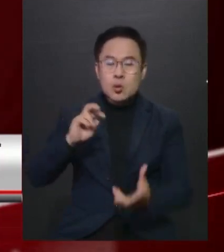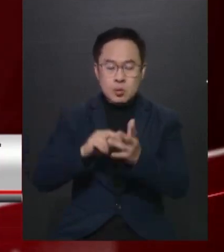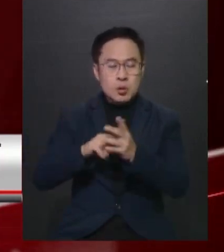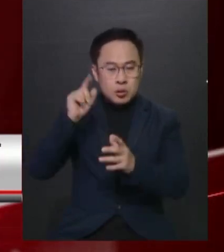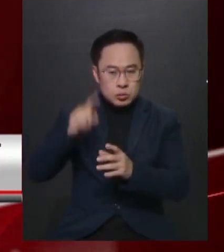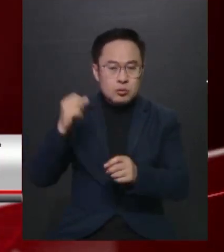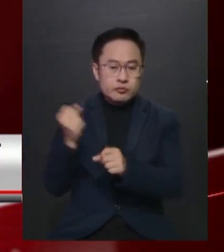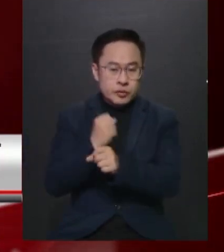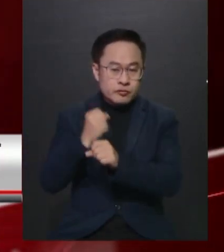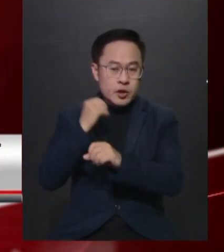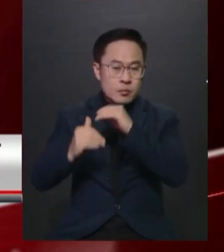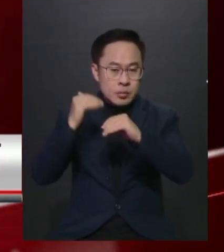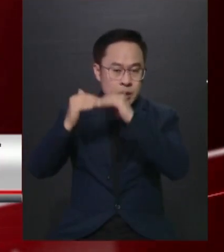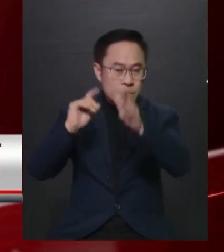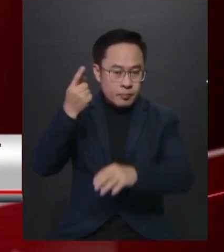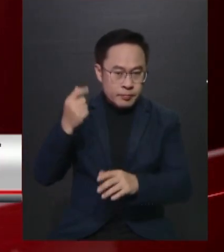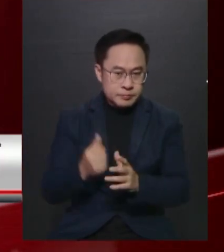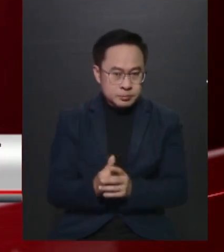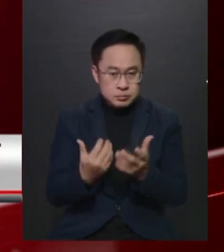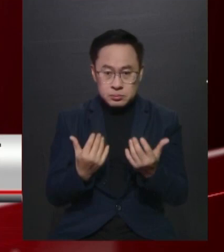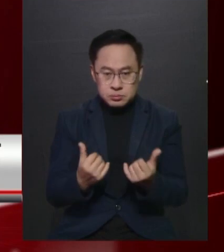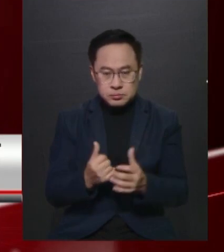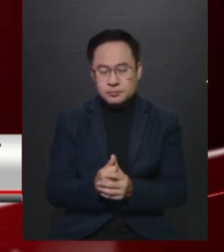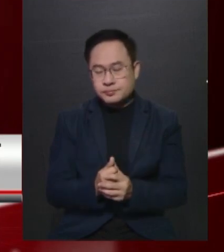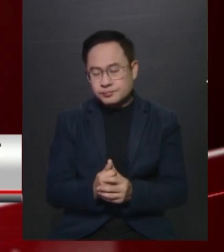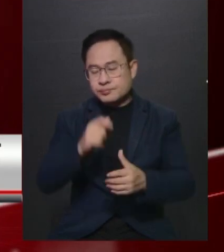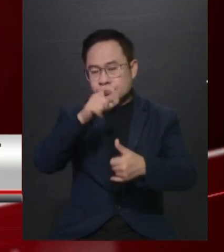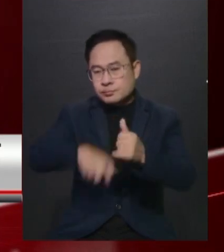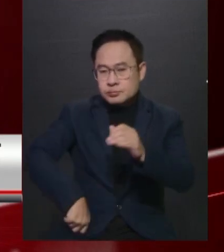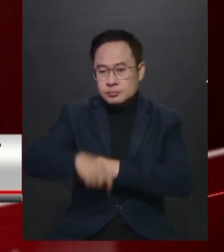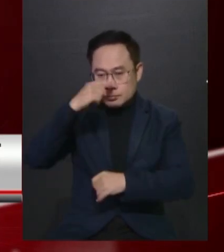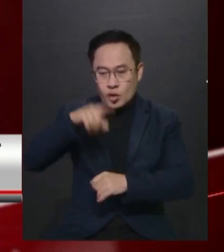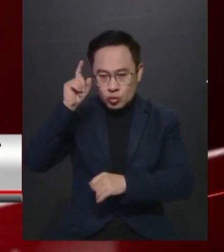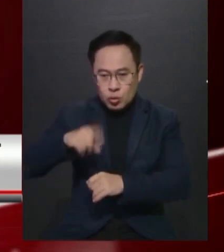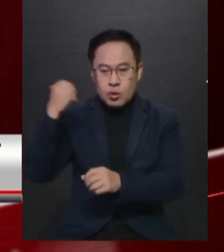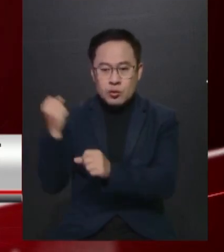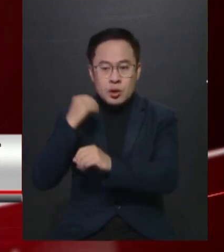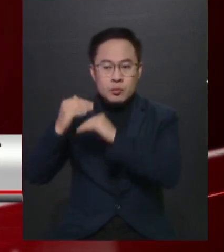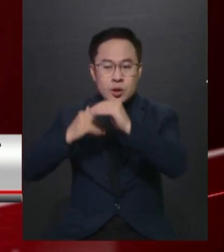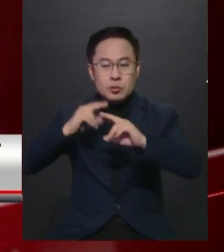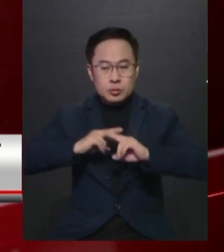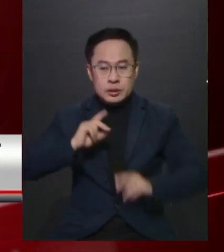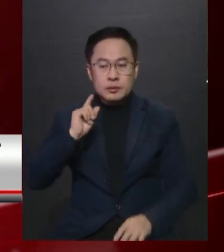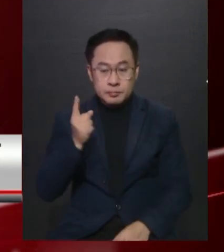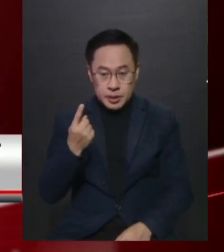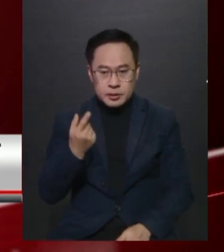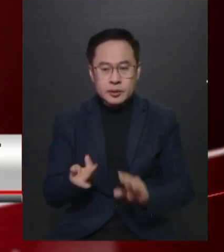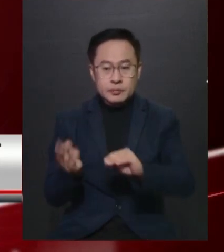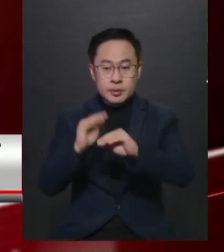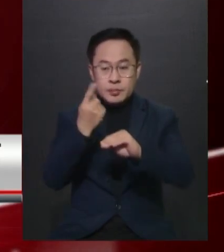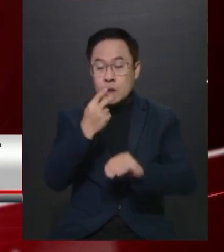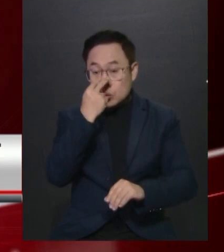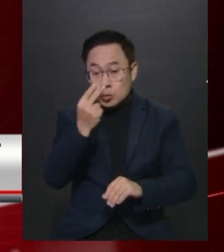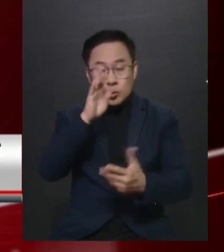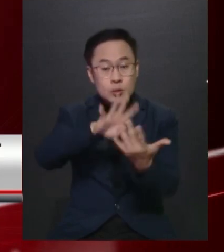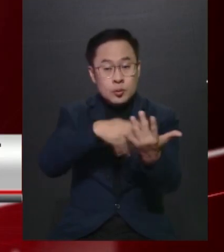ทำให้นักเตะไทยก็อย่างน้อยก็ได้เรียนรู้ว่าถ้าอยากจะพัฒนาขึ้นเนี่ยต้องเล่นแบบไหนนะครับซึ่งก็คืนนี้เดี๋ยวไม่แน่ใจเหมือนกันว่ามาโน่เนี่ยจะจับตัวแบบไหนนะ ถูก